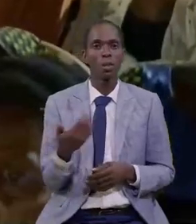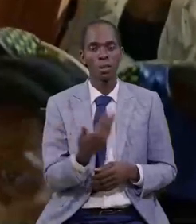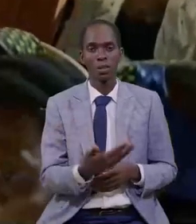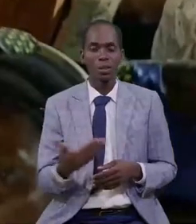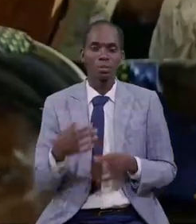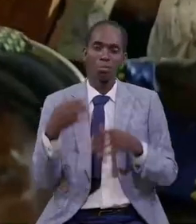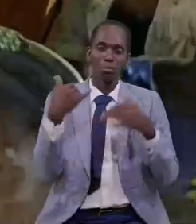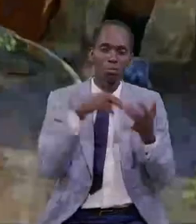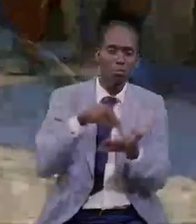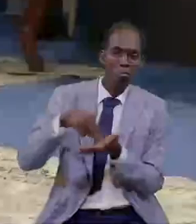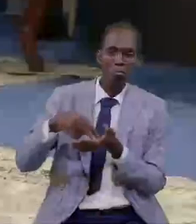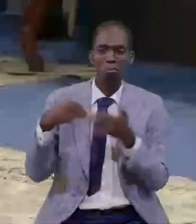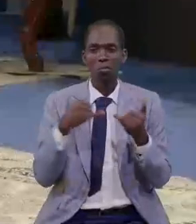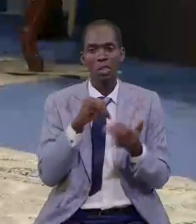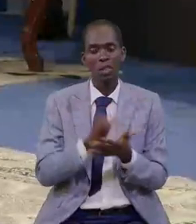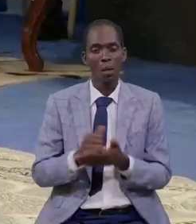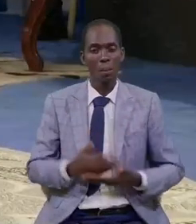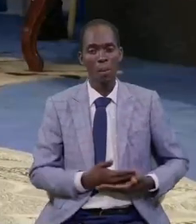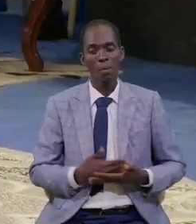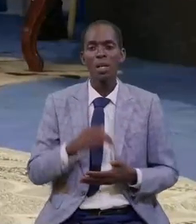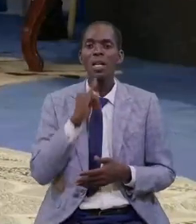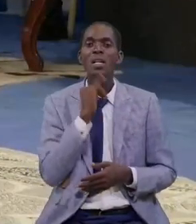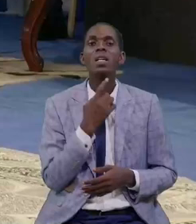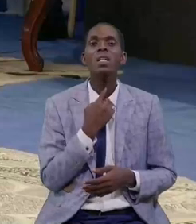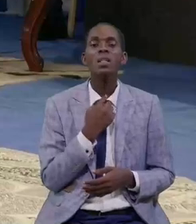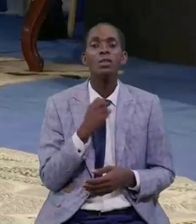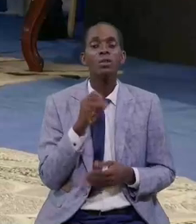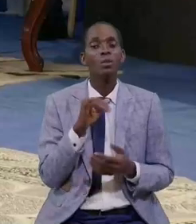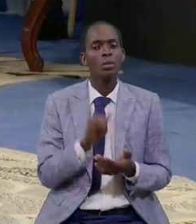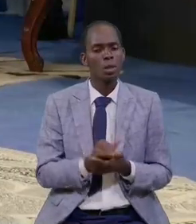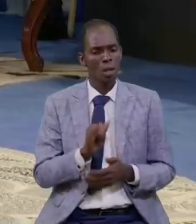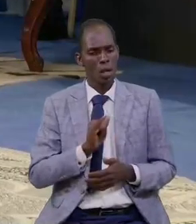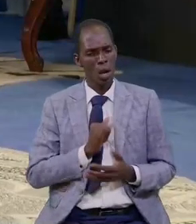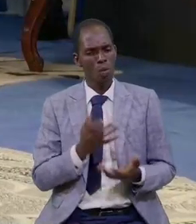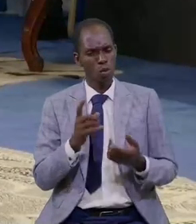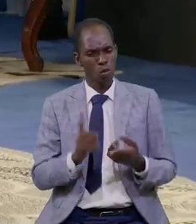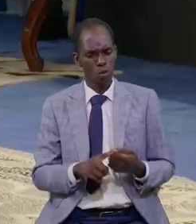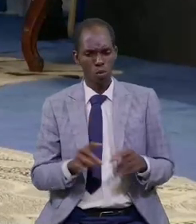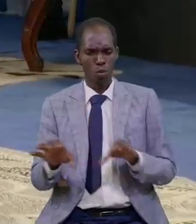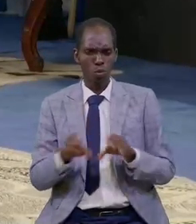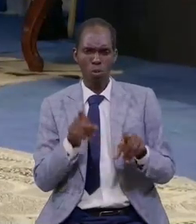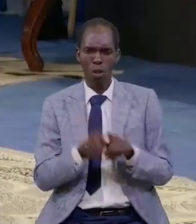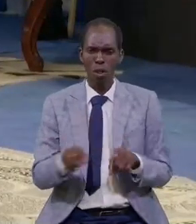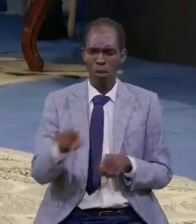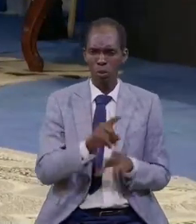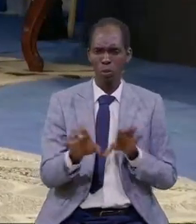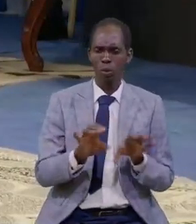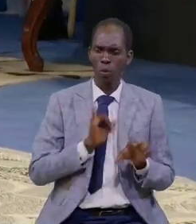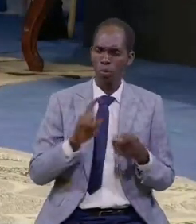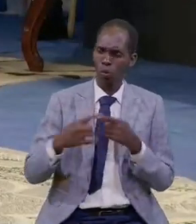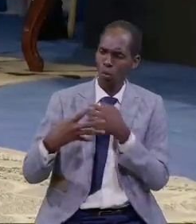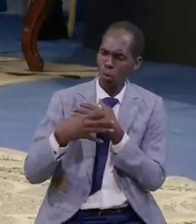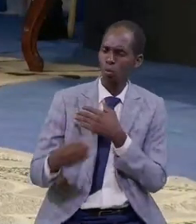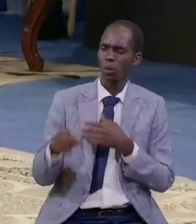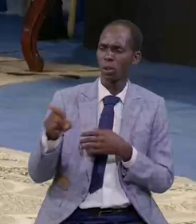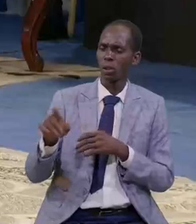jouant ce bébé a soif moi aussi je veux faire comme ils font je veux me lever comme il se lève je veux